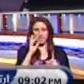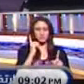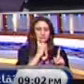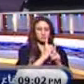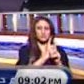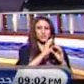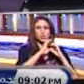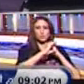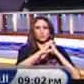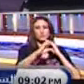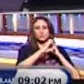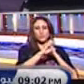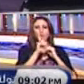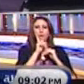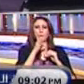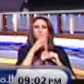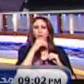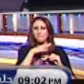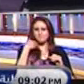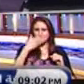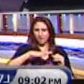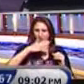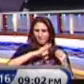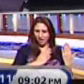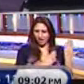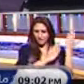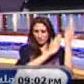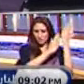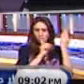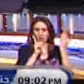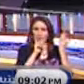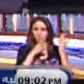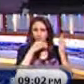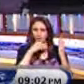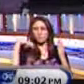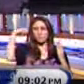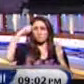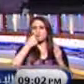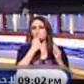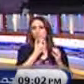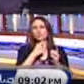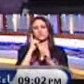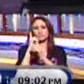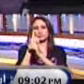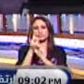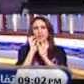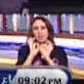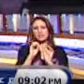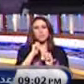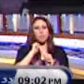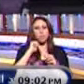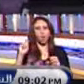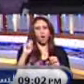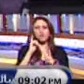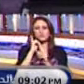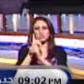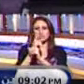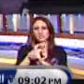الاتوبيسات واتصلت بأسر الشهداء، وهيسافروا بكرة يقابلوا رئيس الجمهورية بحضور المحافظ لعرض